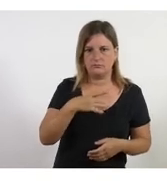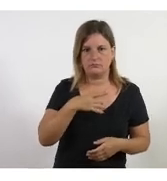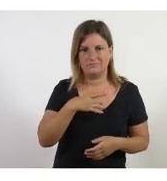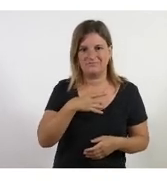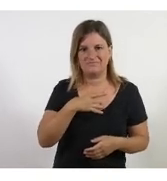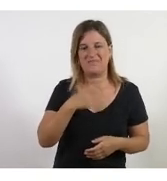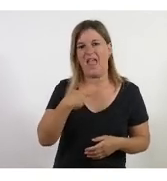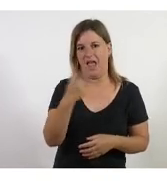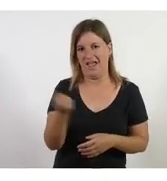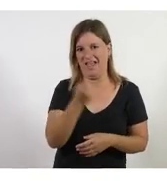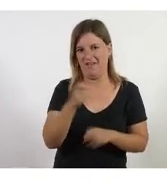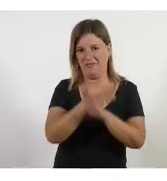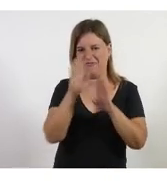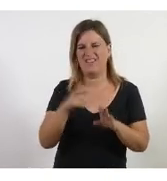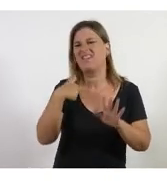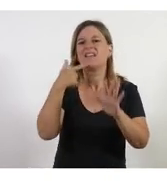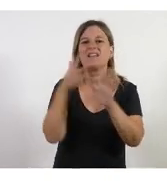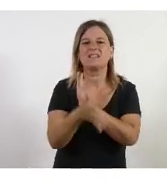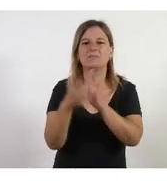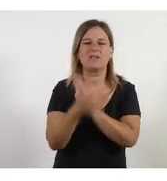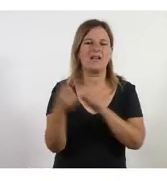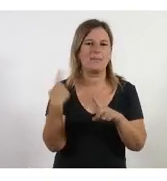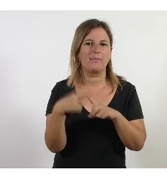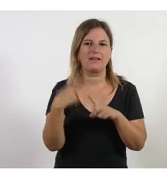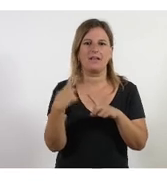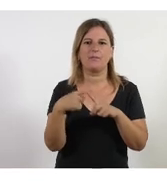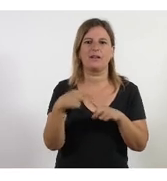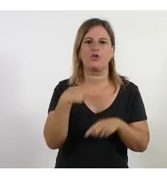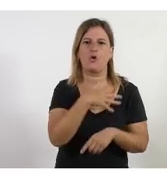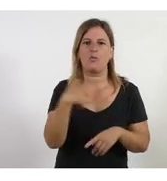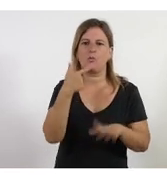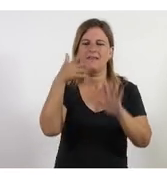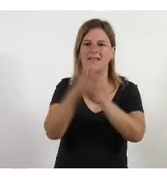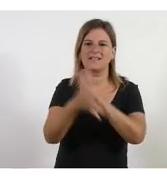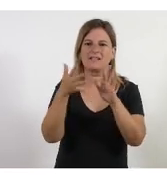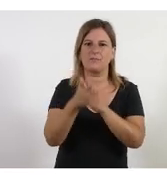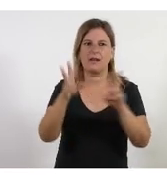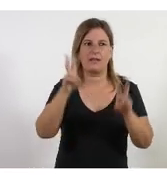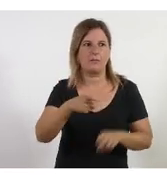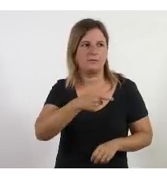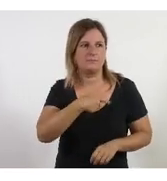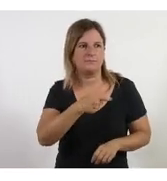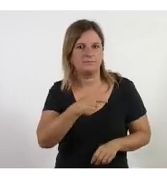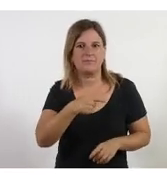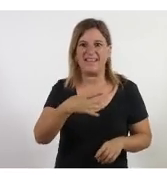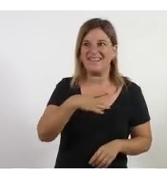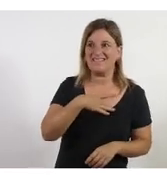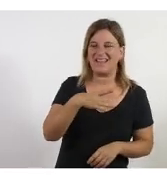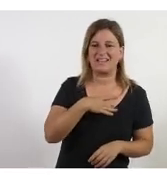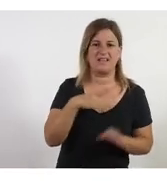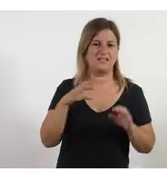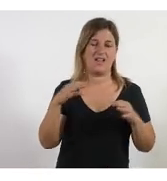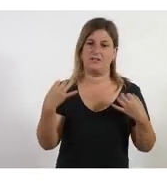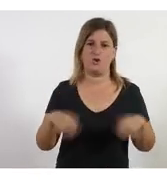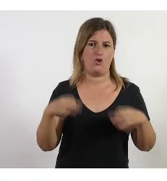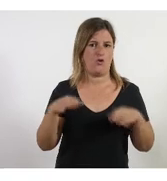historietes, eh? Per què us ho explico, això? Perquè vull parlar amb vosaltres de que la incertesa és quelcom que és habitual a la nostra